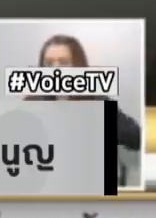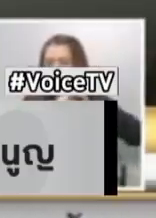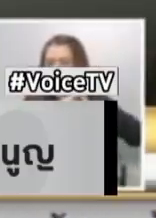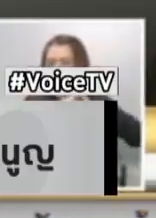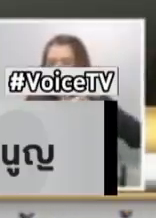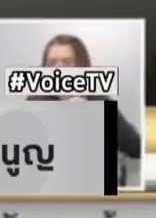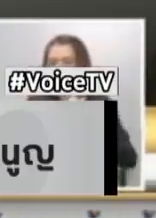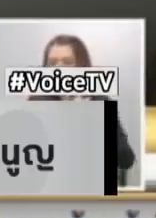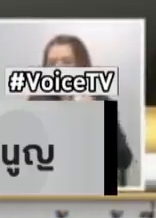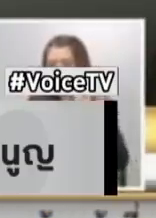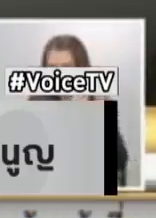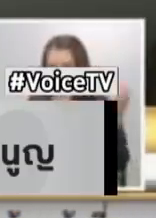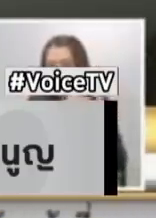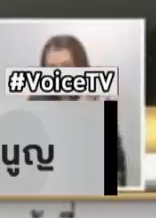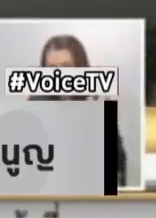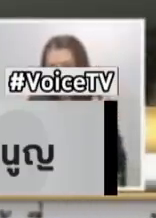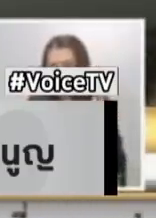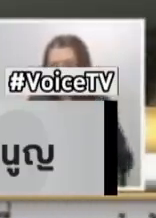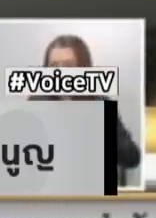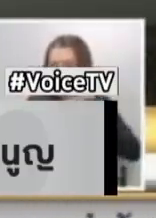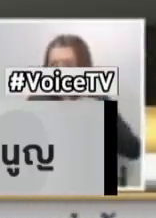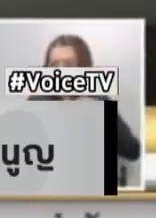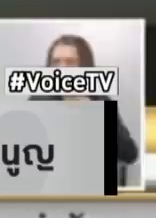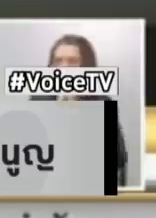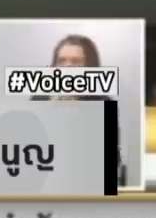ครม.ชุดนี้ ครับลองฟังเสียงจากปิยบุตรดูครับ